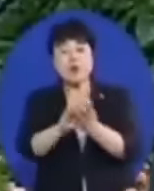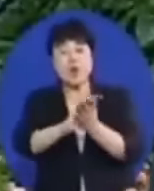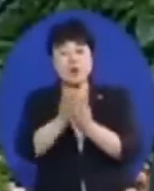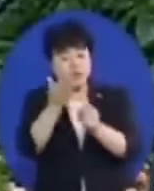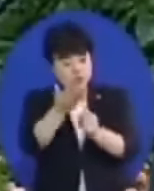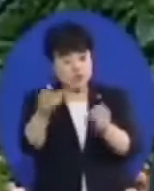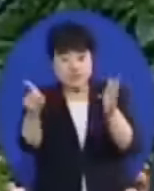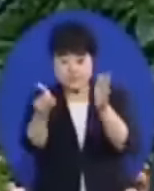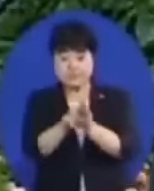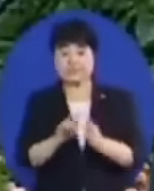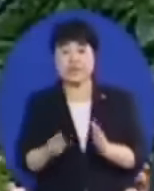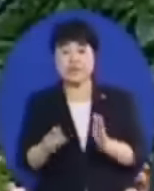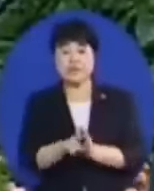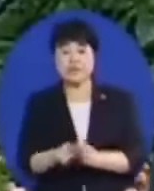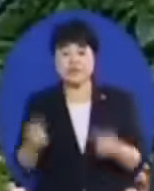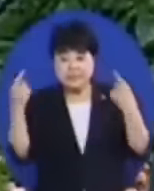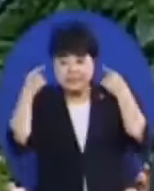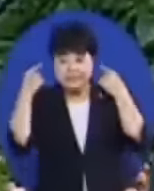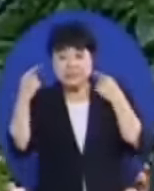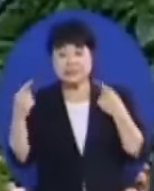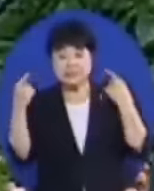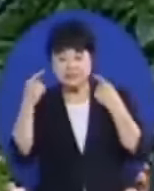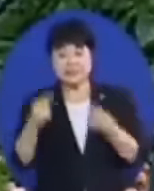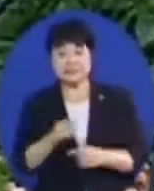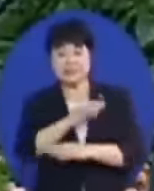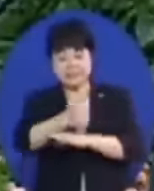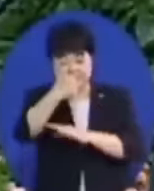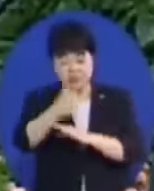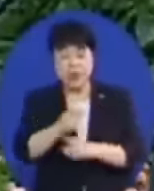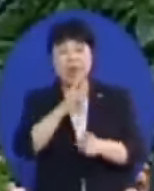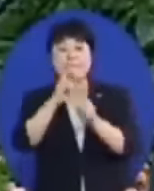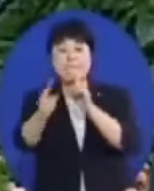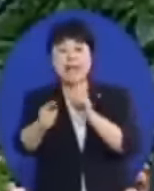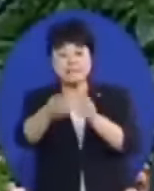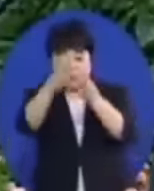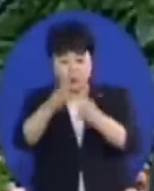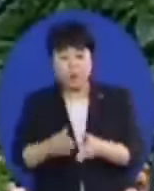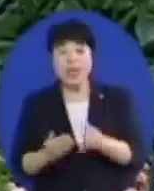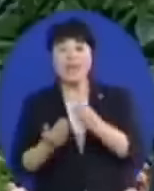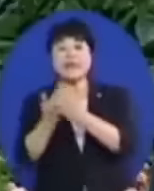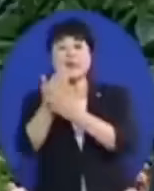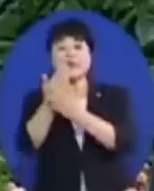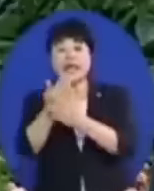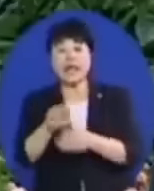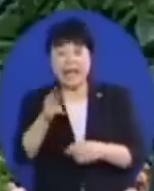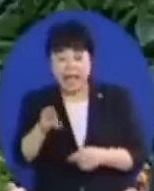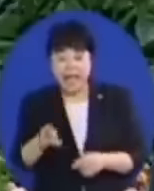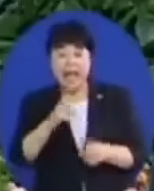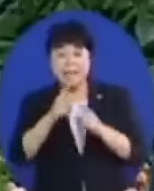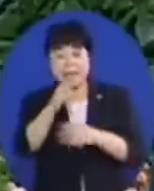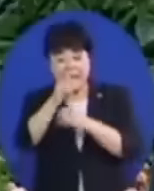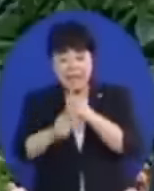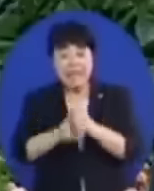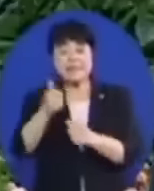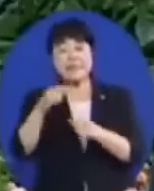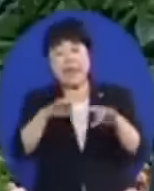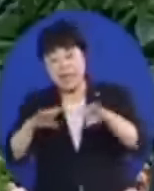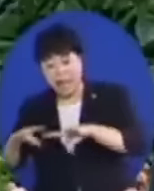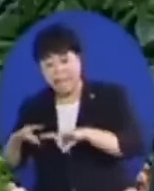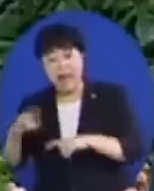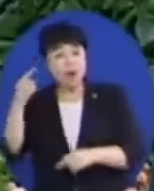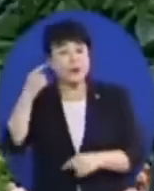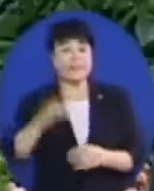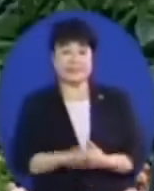변화되는 것입니다. 믿음은 들음에서 나며 들음은 하나님의 말씀으로 말미암는데 헬라 원어에는 하나님의 레마로 된다고